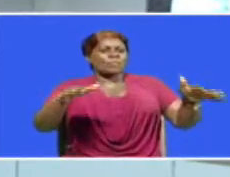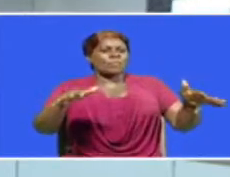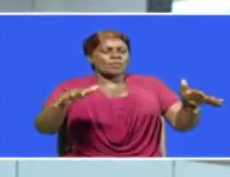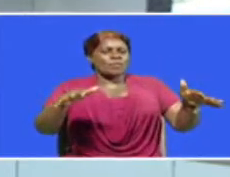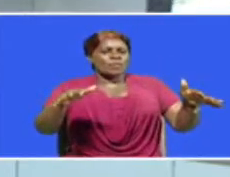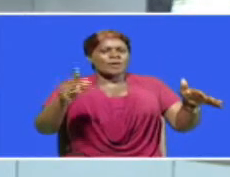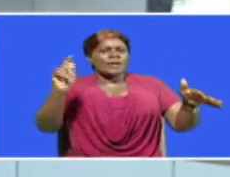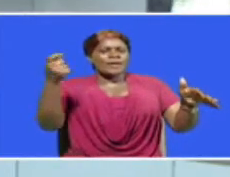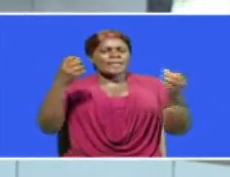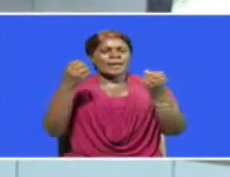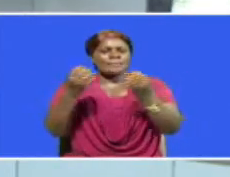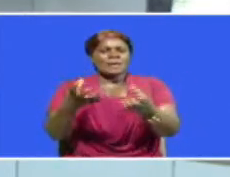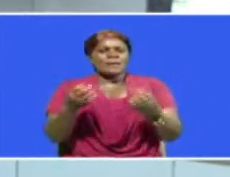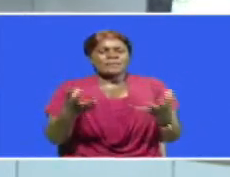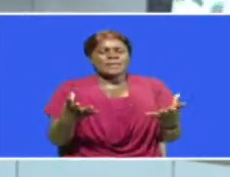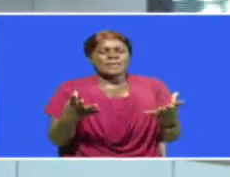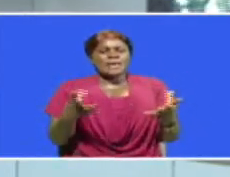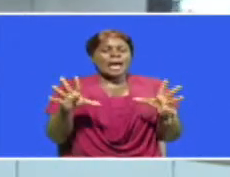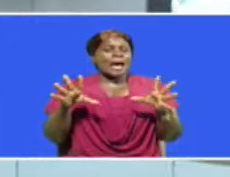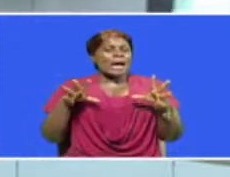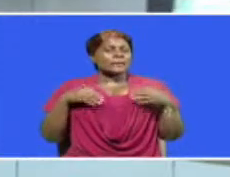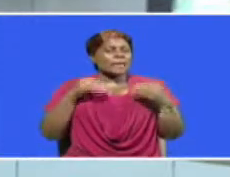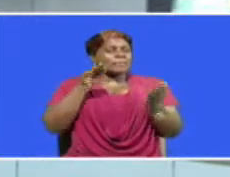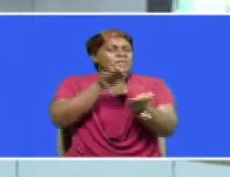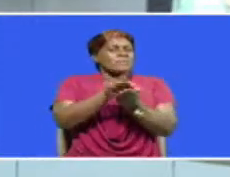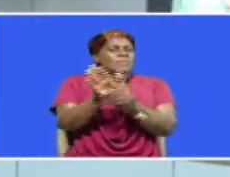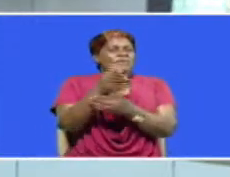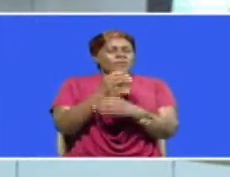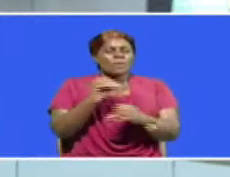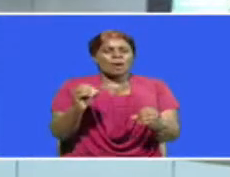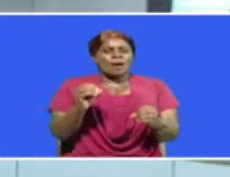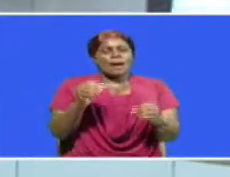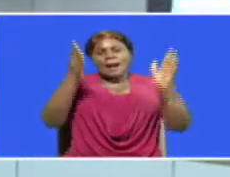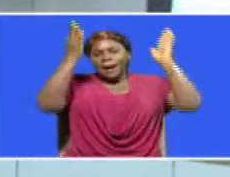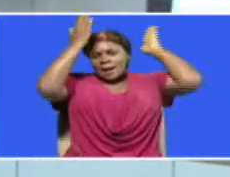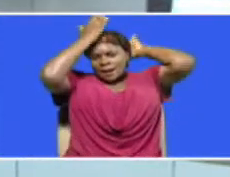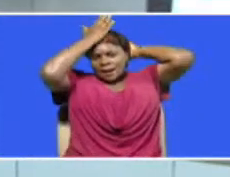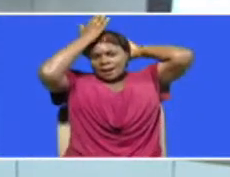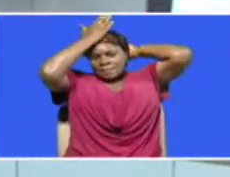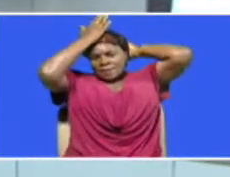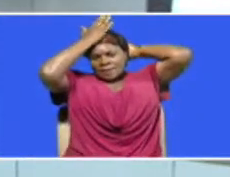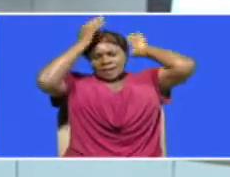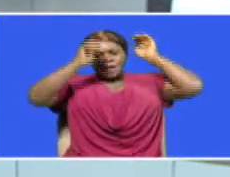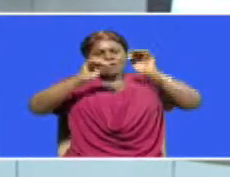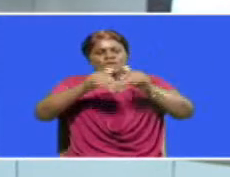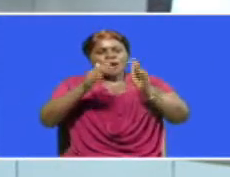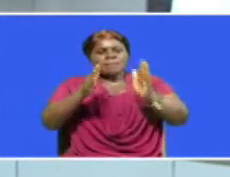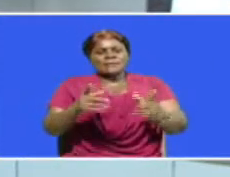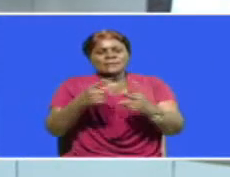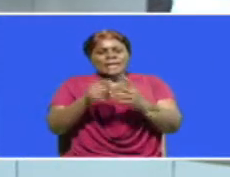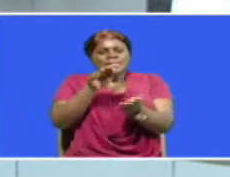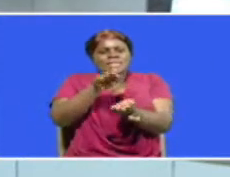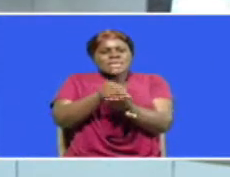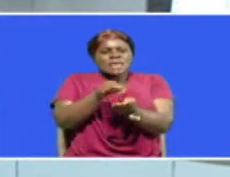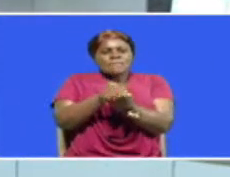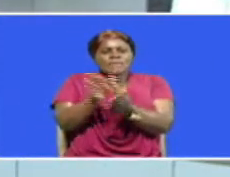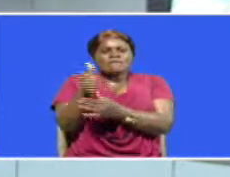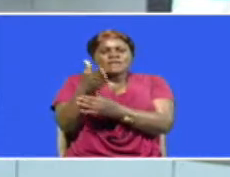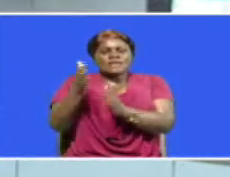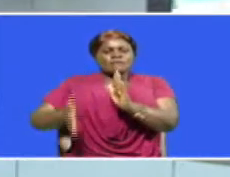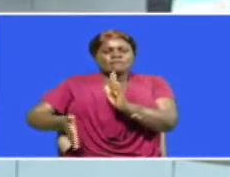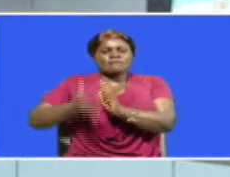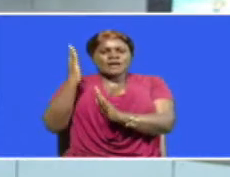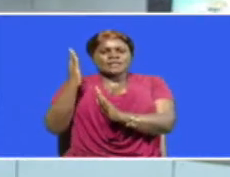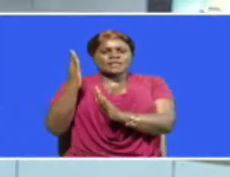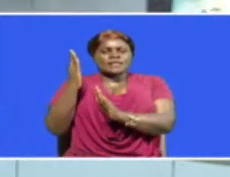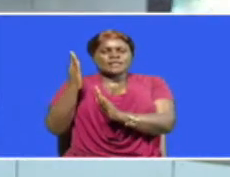bahari, na Wakenya wengi hawaja kumbatia. Katika kaunti ya Kakamega, wakulima wameanza ufugaji huo kwa kasi,